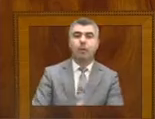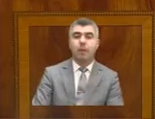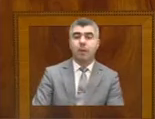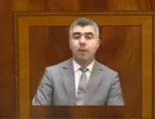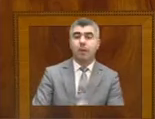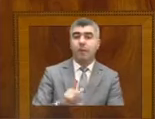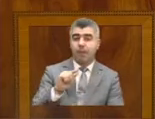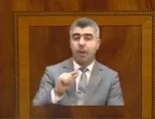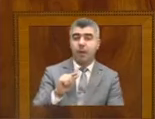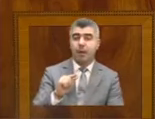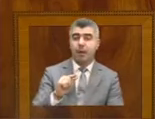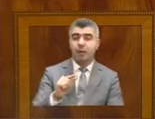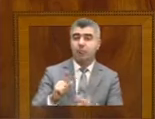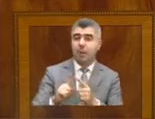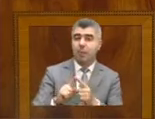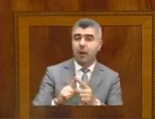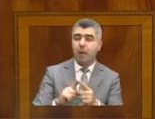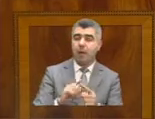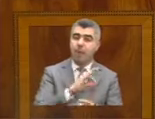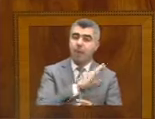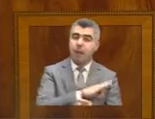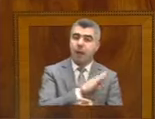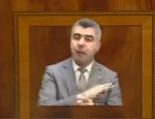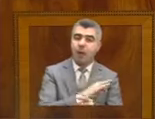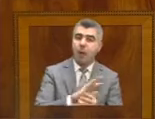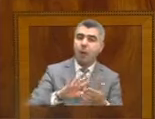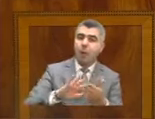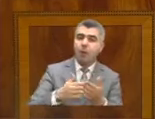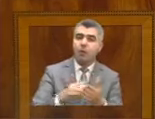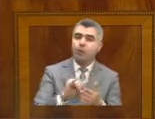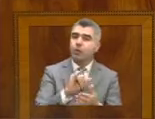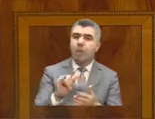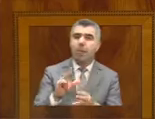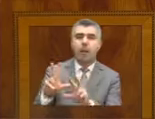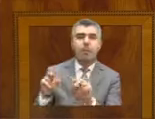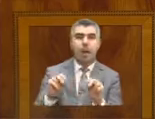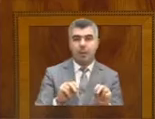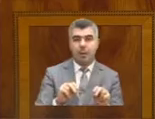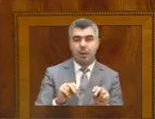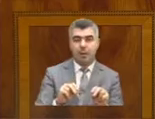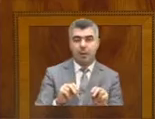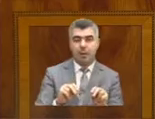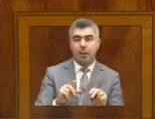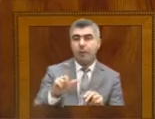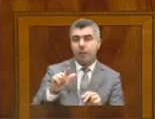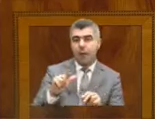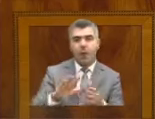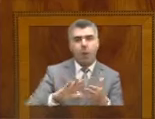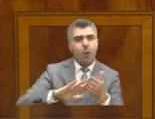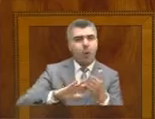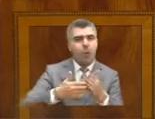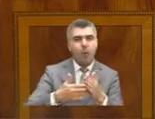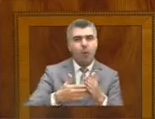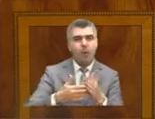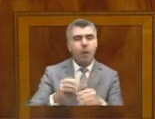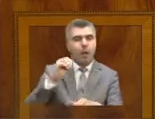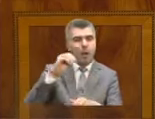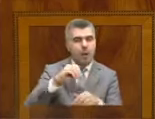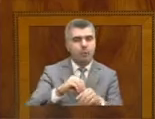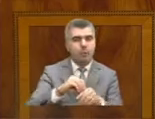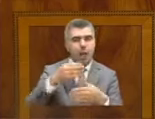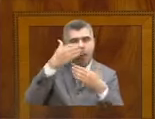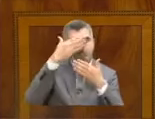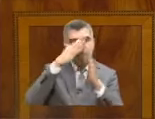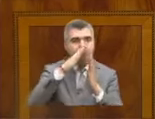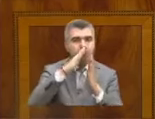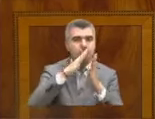تحقيق تراكمات ومكتسبات غير مسبوقة شملت كافة المجالات، كما مكنت المملكة